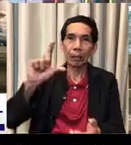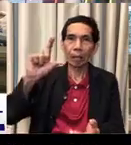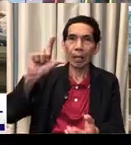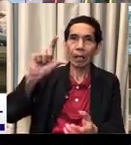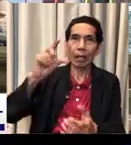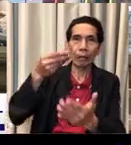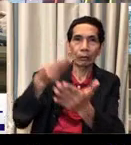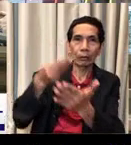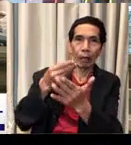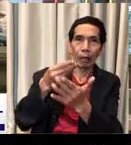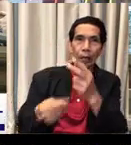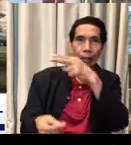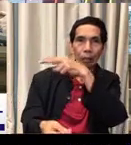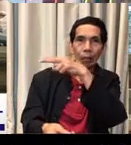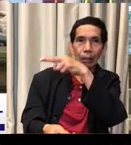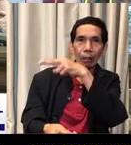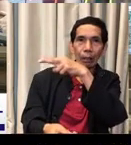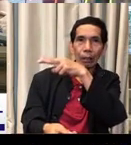mga.